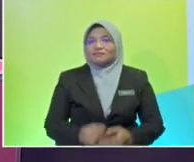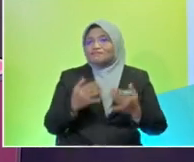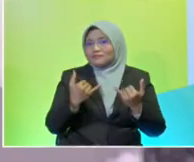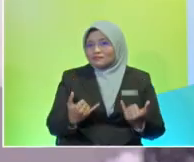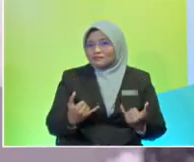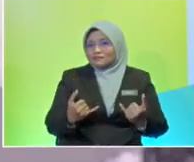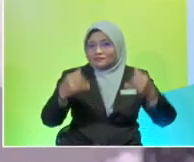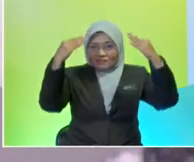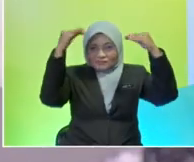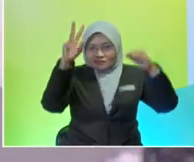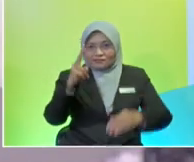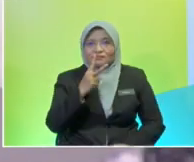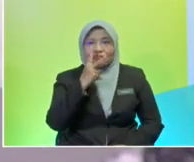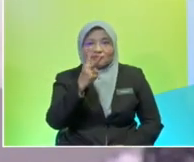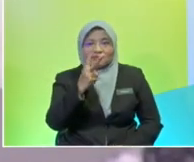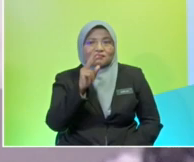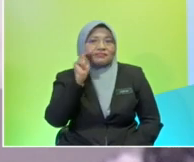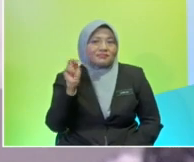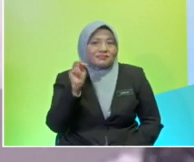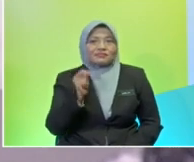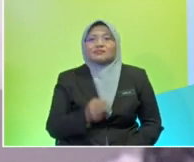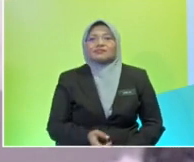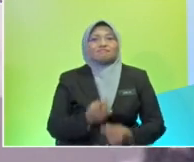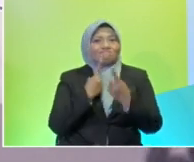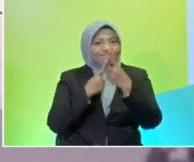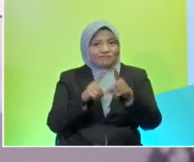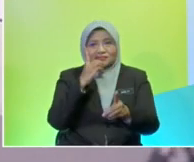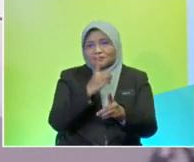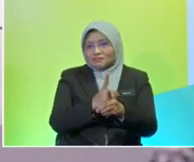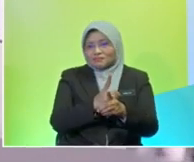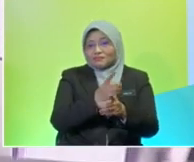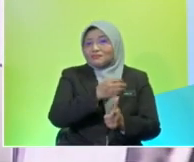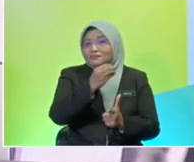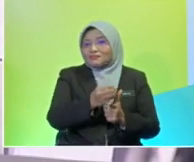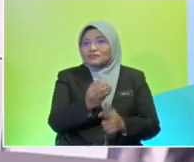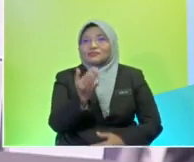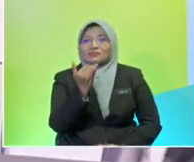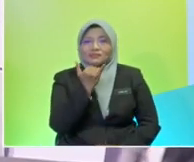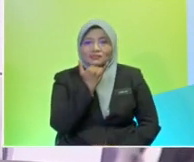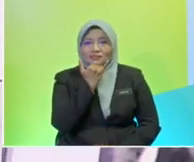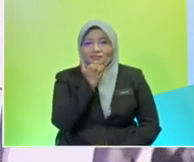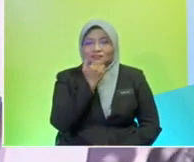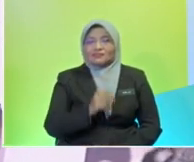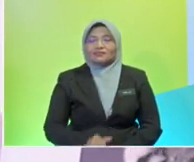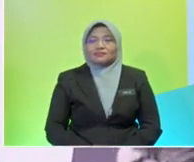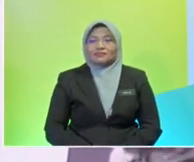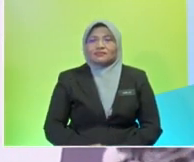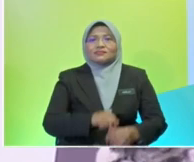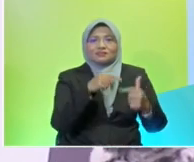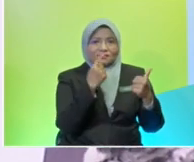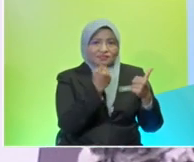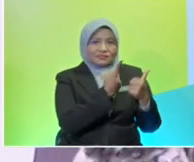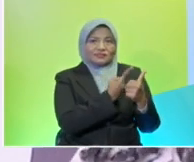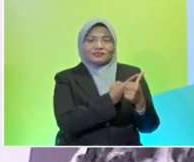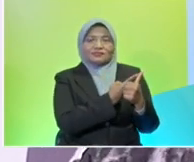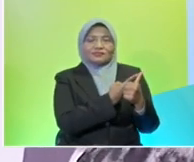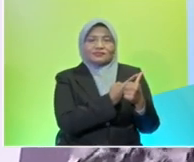yang Nisa dan murid-murid di rumah dah lakukan Adakah jawaban kami betul Baiklah Nisa yang pertama